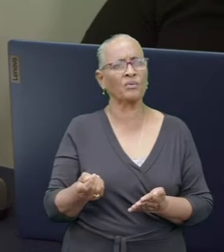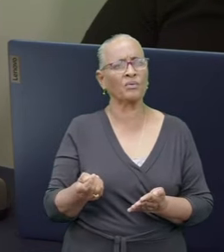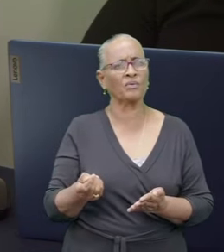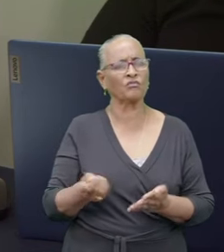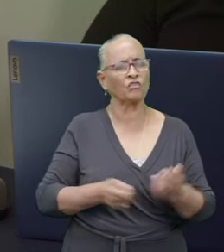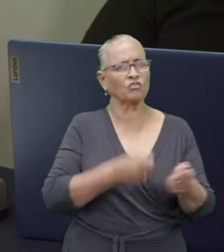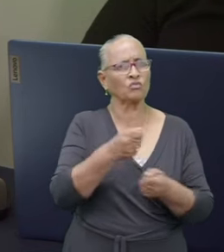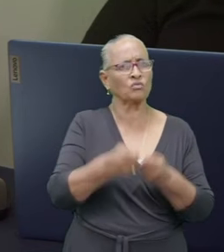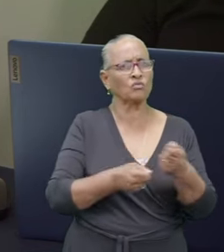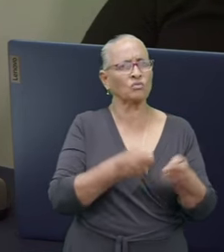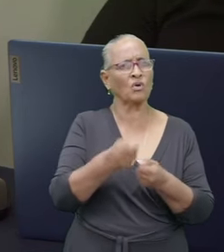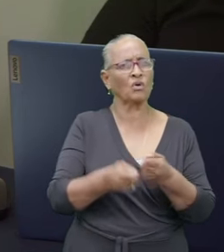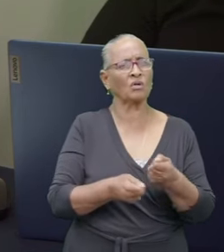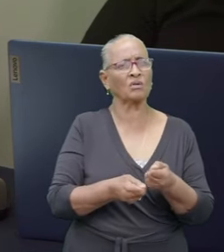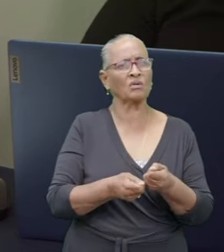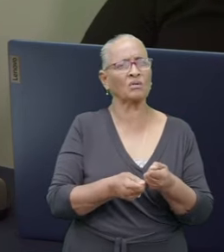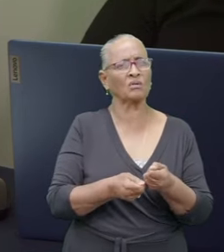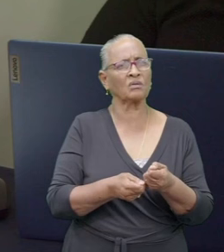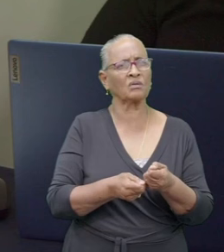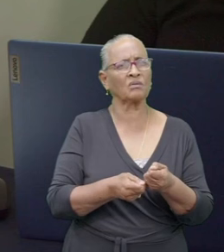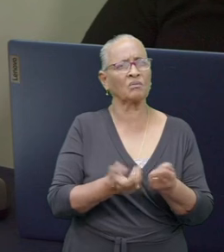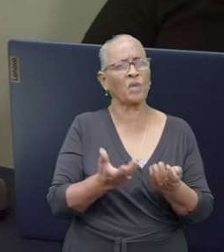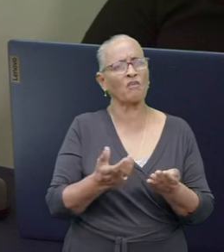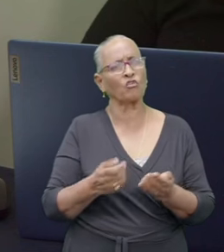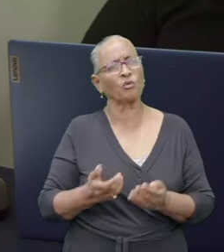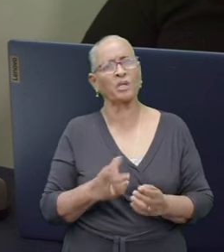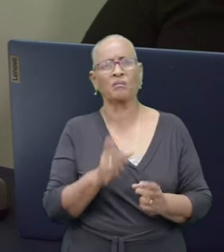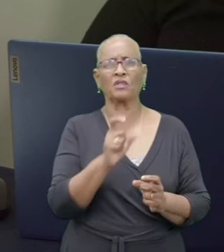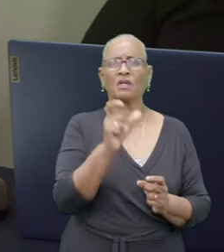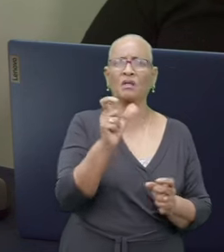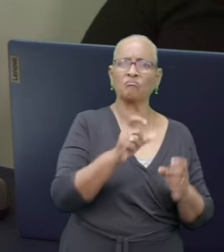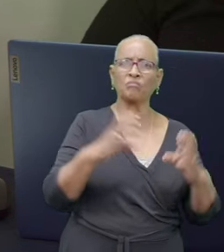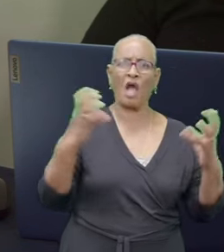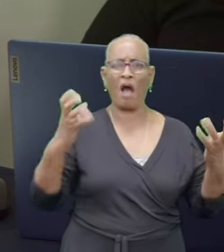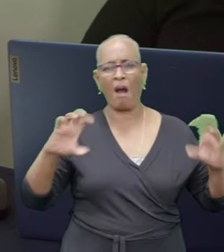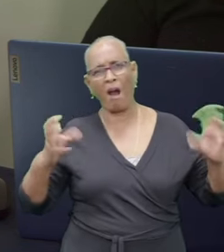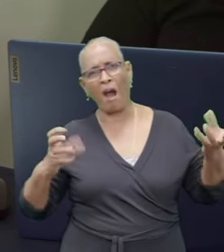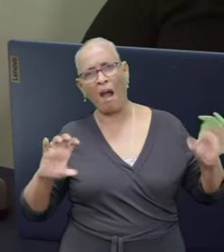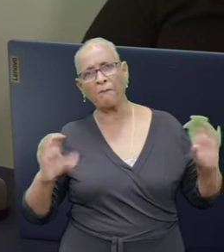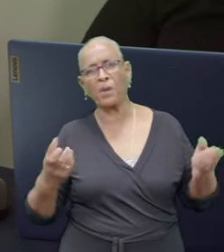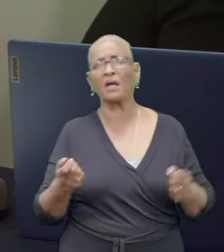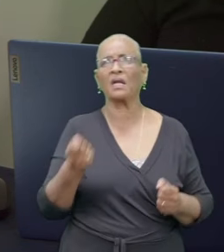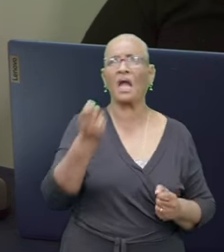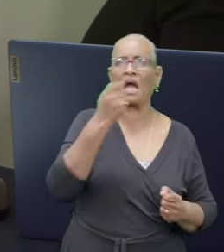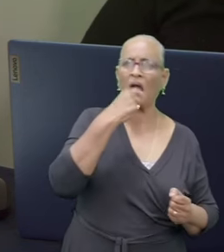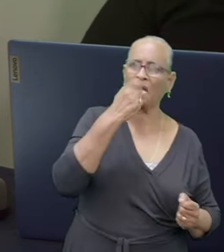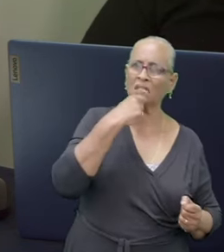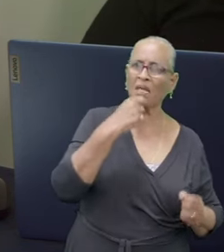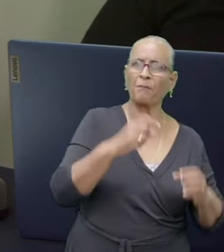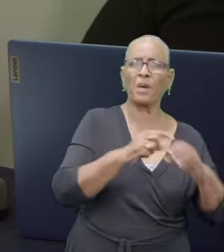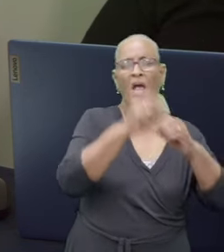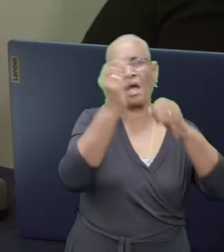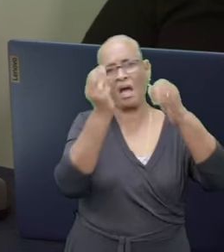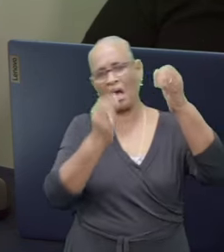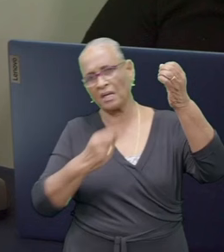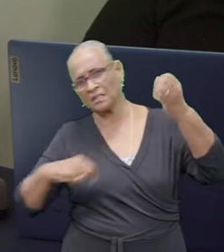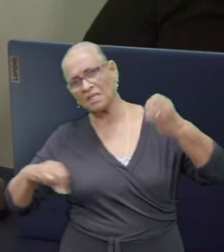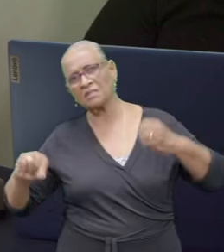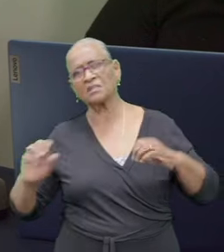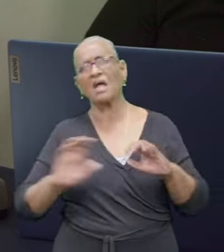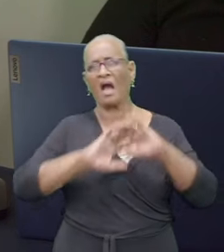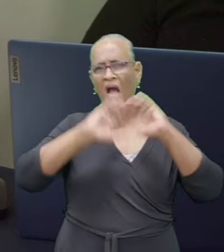intensief zorg voor de bijbehorende verbruiksartikelen. Hoe staat het daarmee? Is dat inmiddels al geregeld? Wat is met